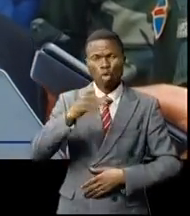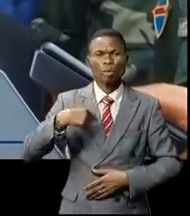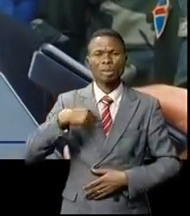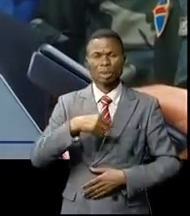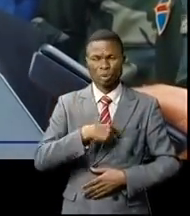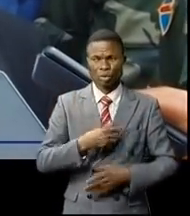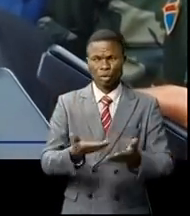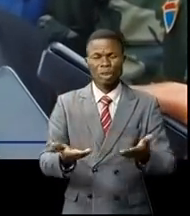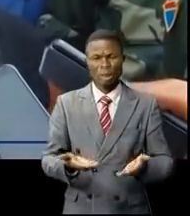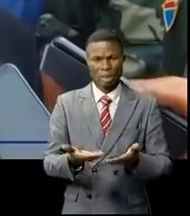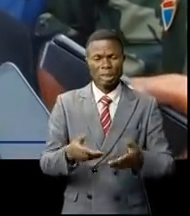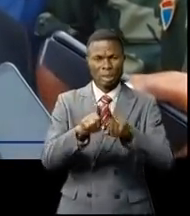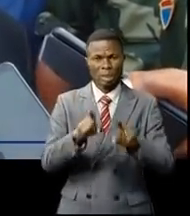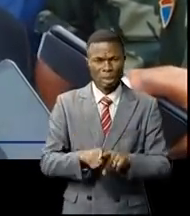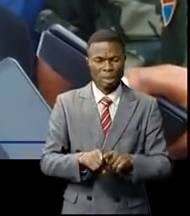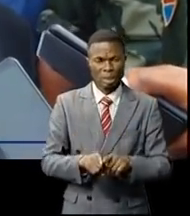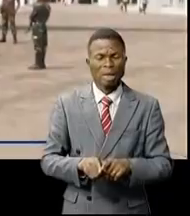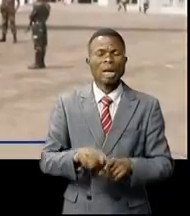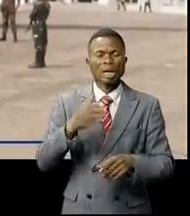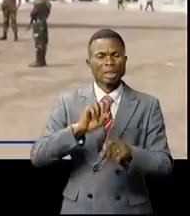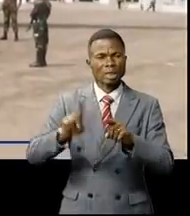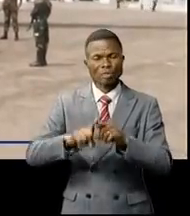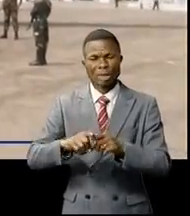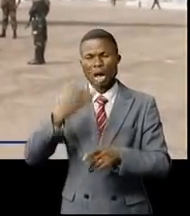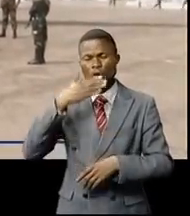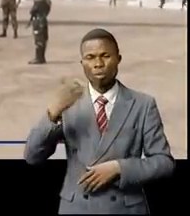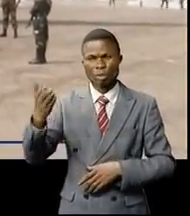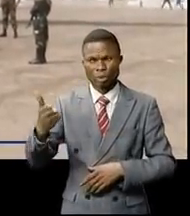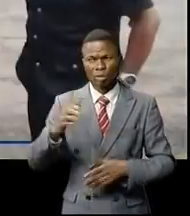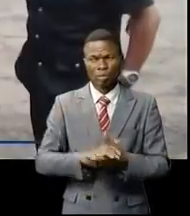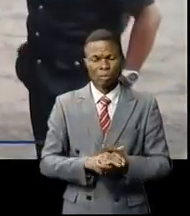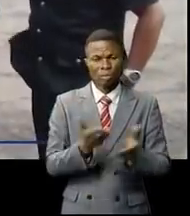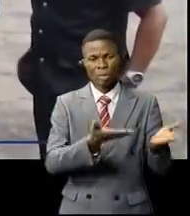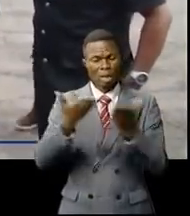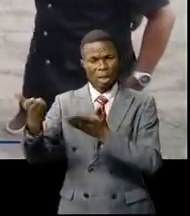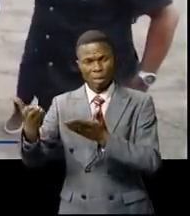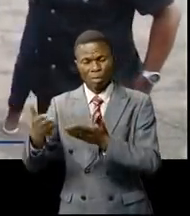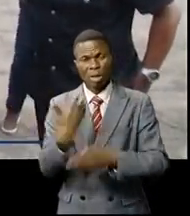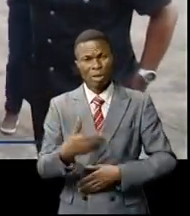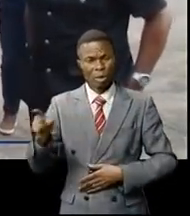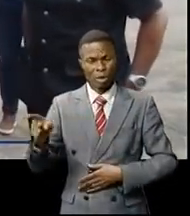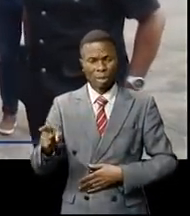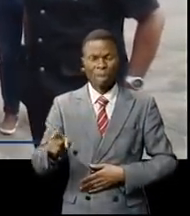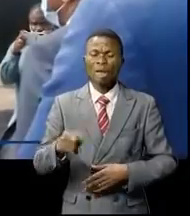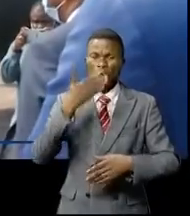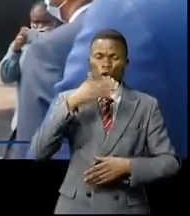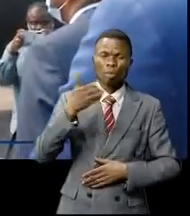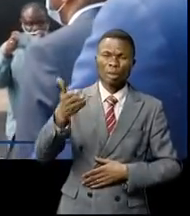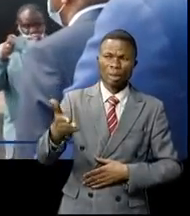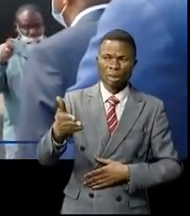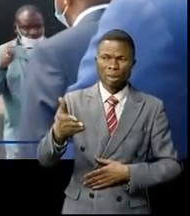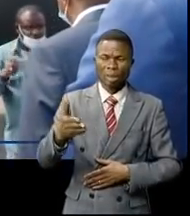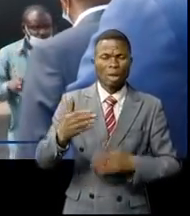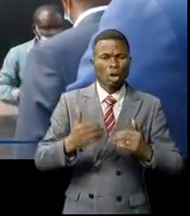hôpitaux et nos centres de santé ainsi après l'acheminement total de ces équipements et matériels médicaux il sera